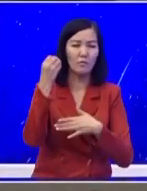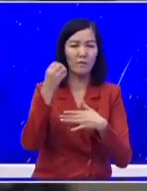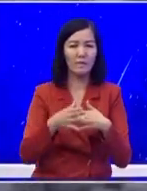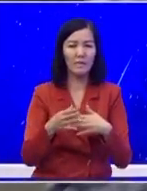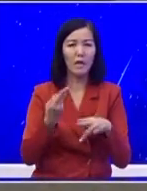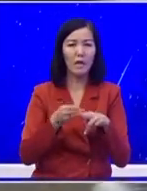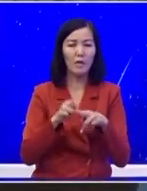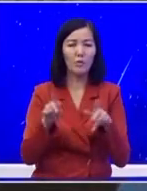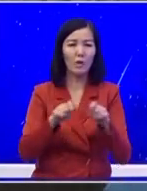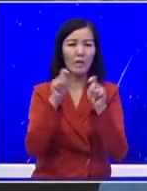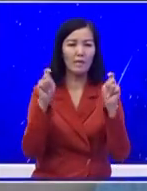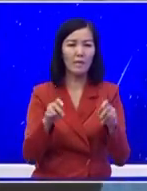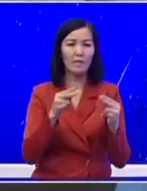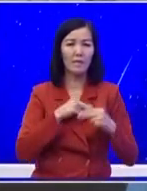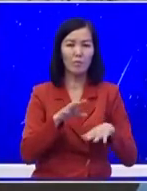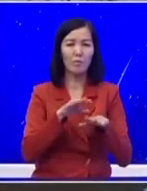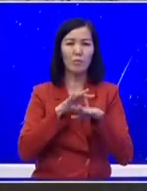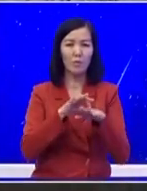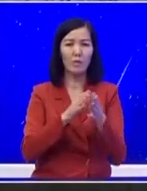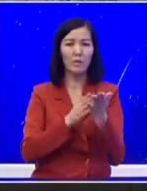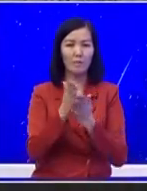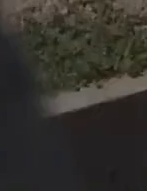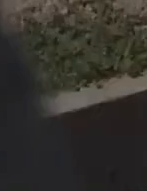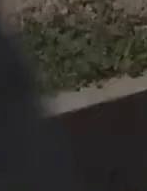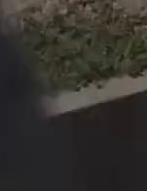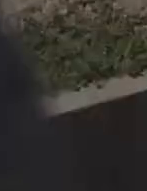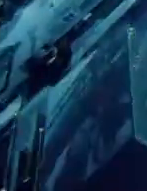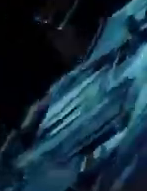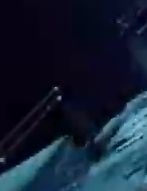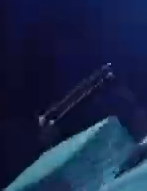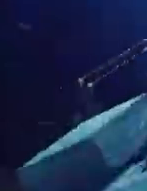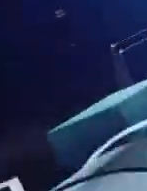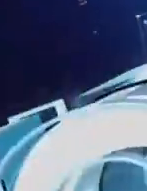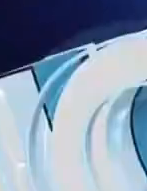свою деятельность. Работы в этом направлении будут продолжены.